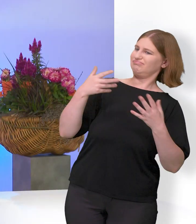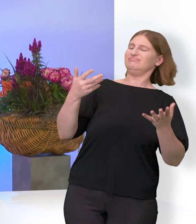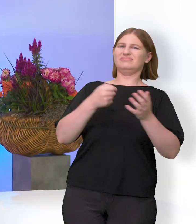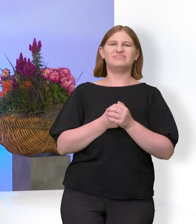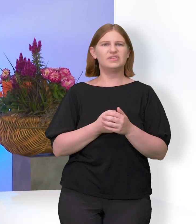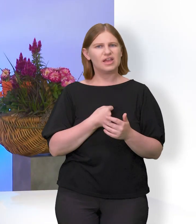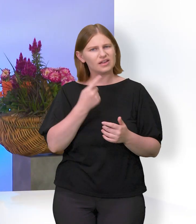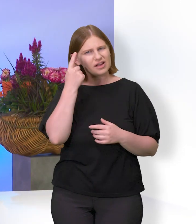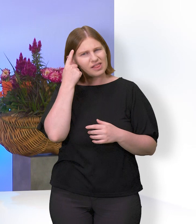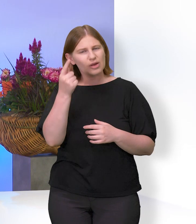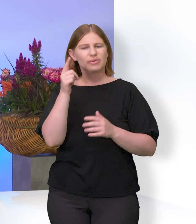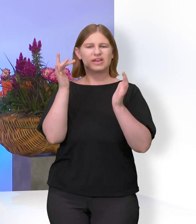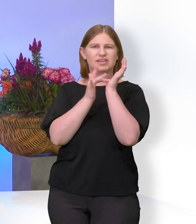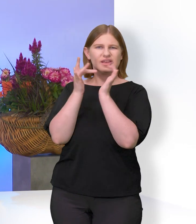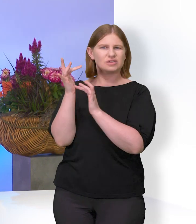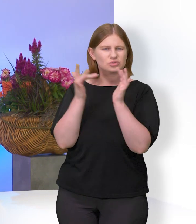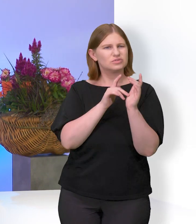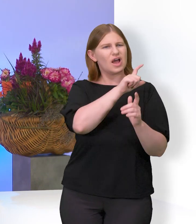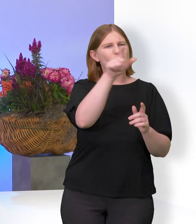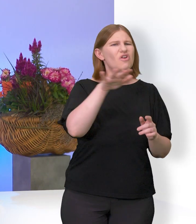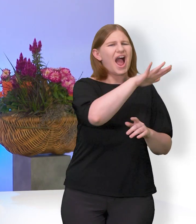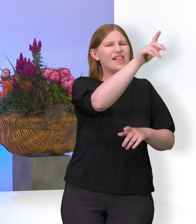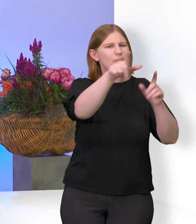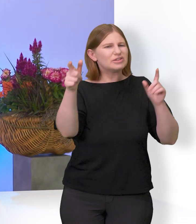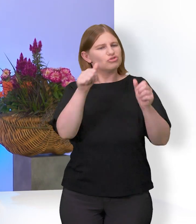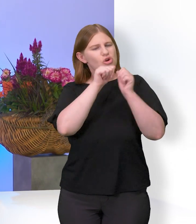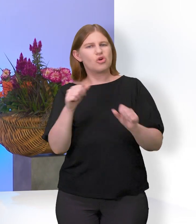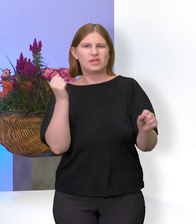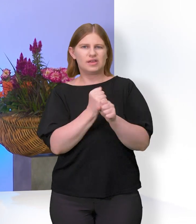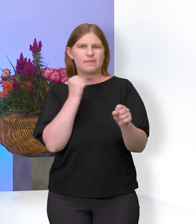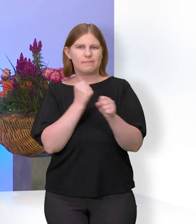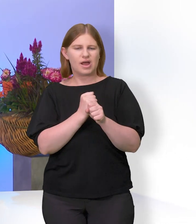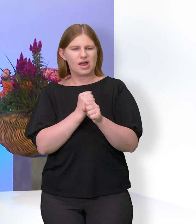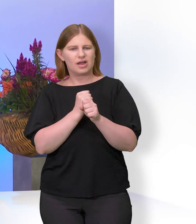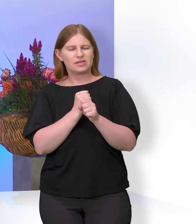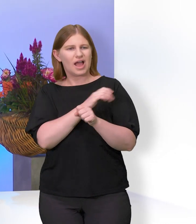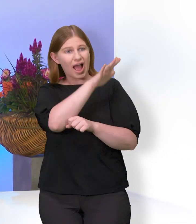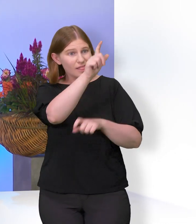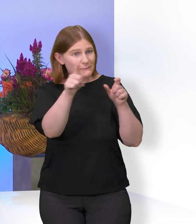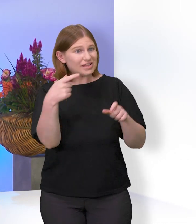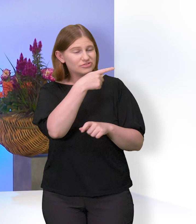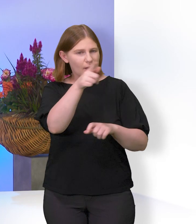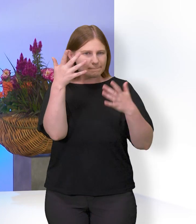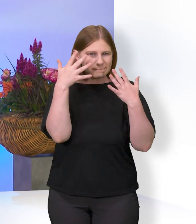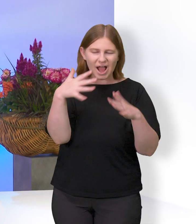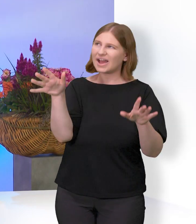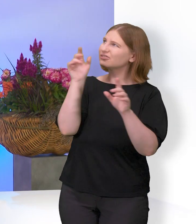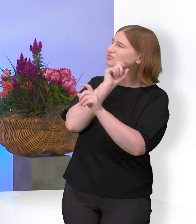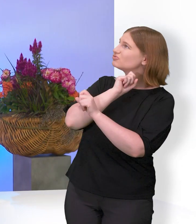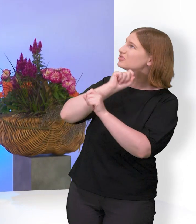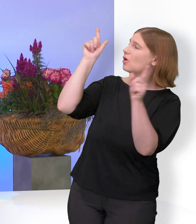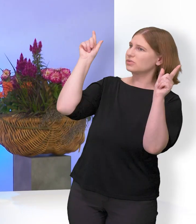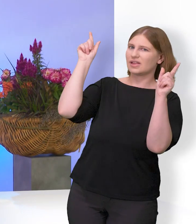Ich glaube, Jesus hat jeden Menschen glücklich gemacht, jeden Menschen, der bereit war zu staunen,